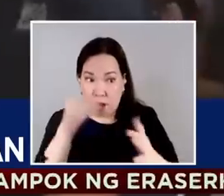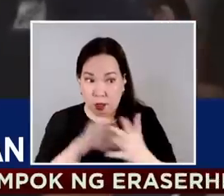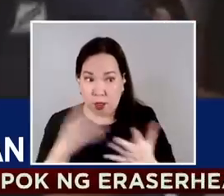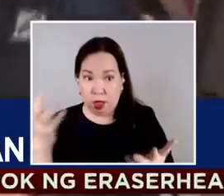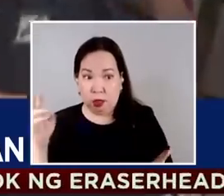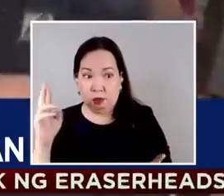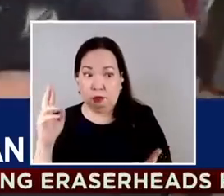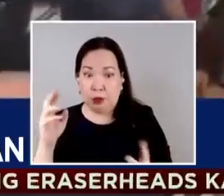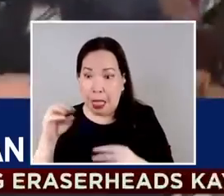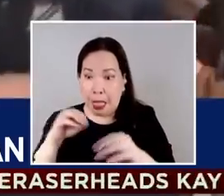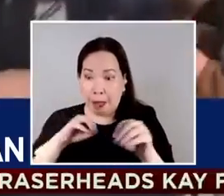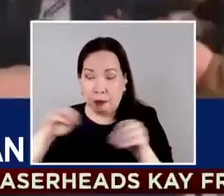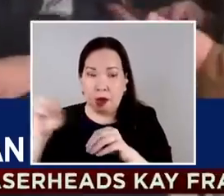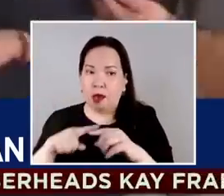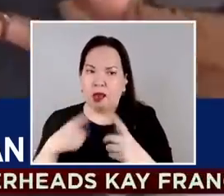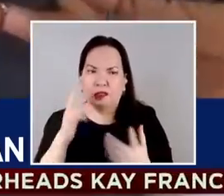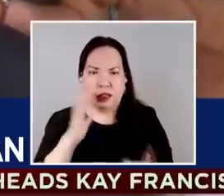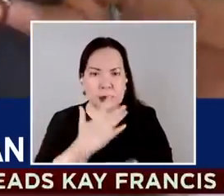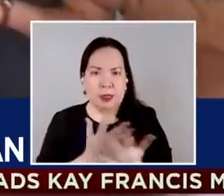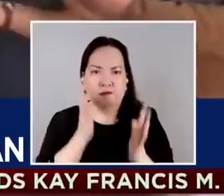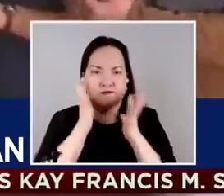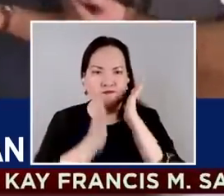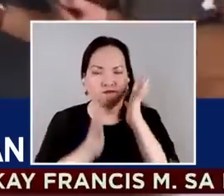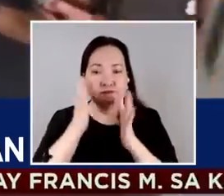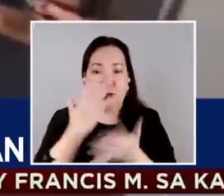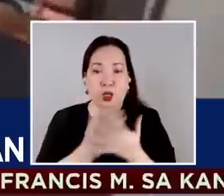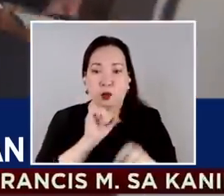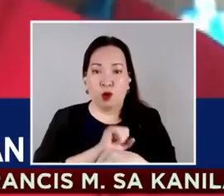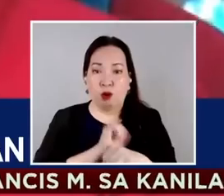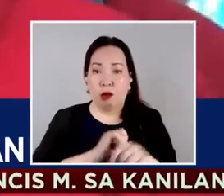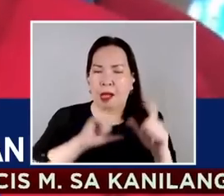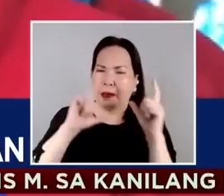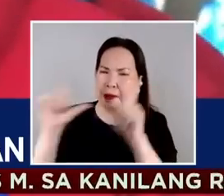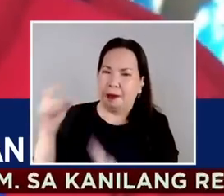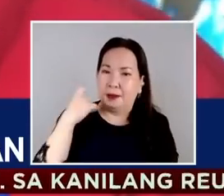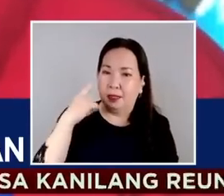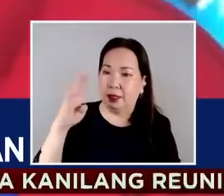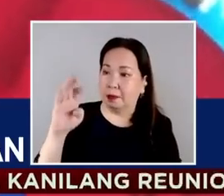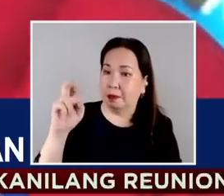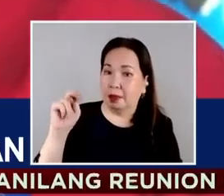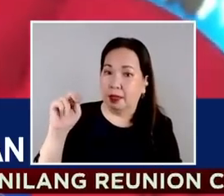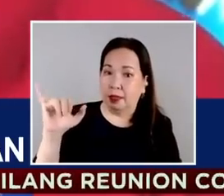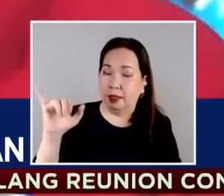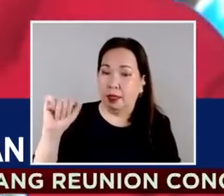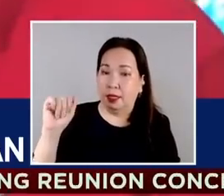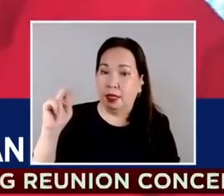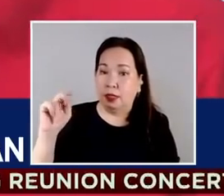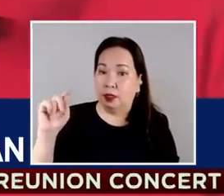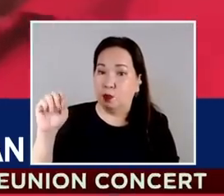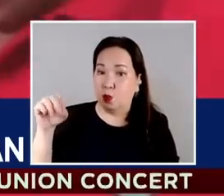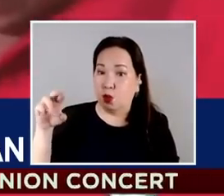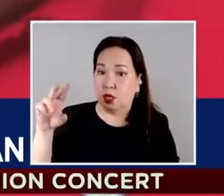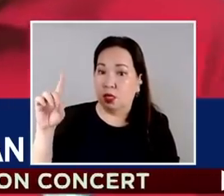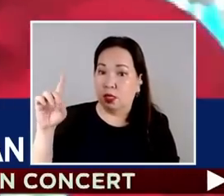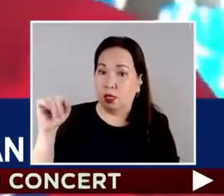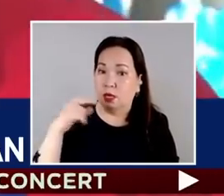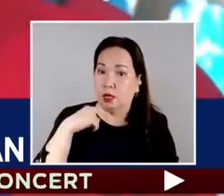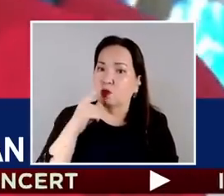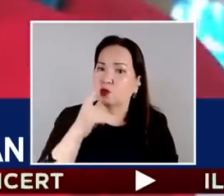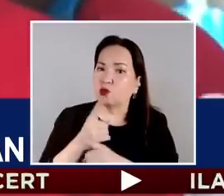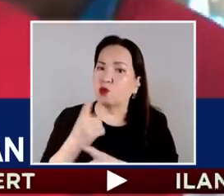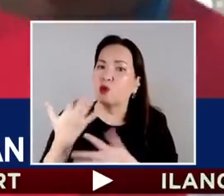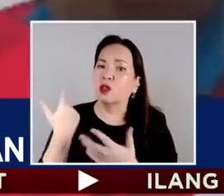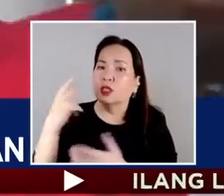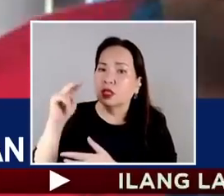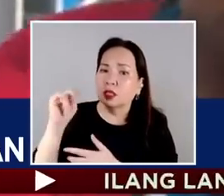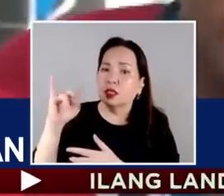ang ibang empleyado. Inaakusahan din si Antiporda na pinagawang full-fledged ang kanyang appointment bilang acting NIA